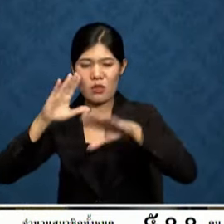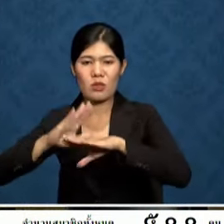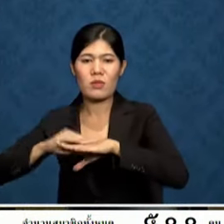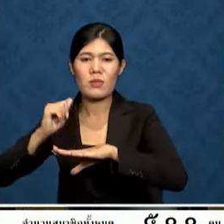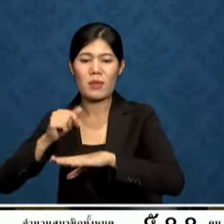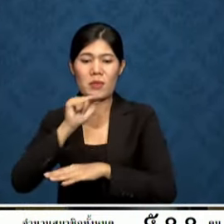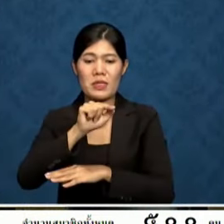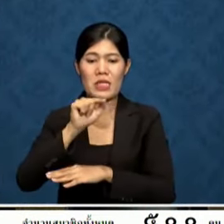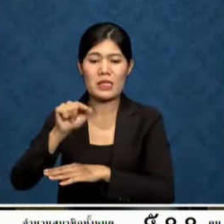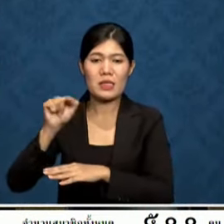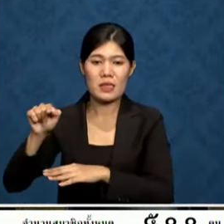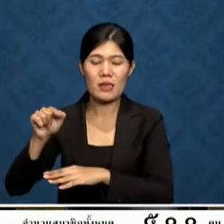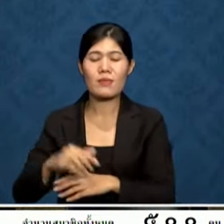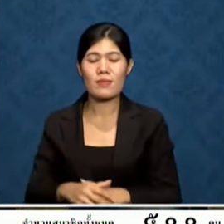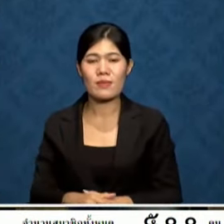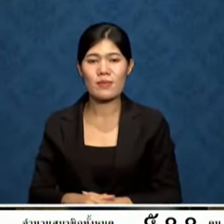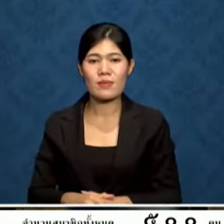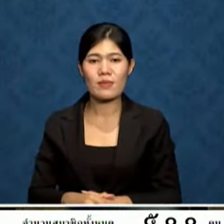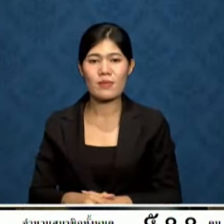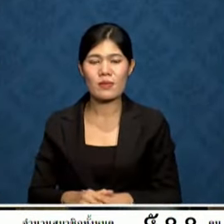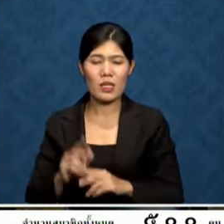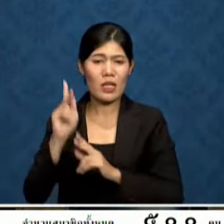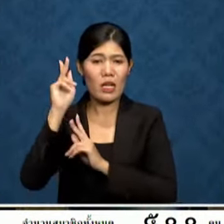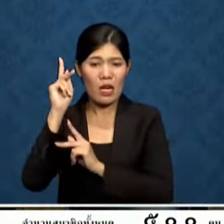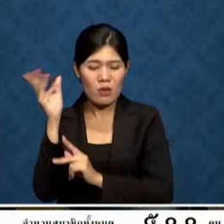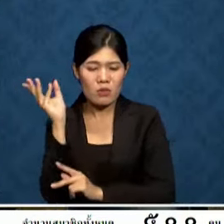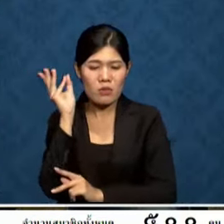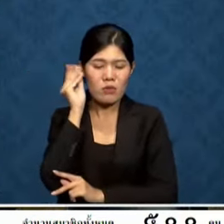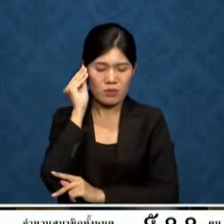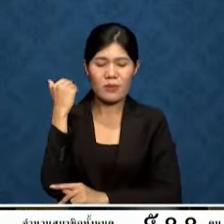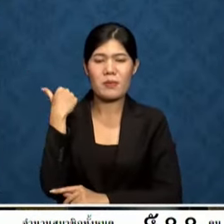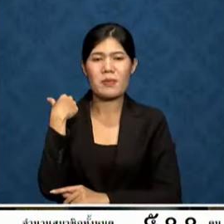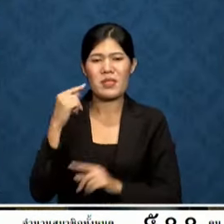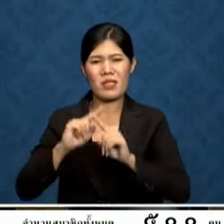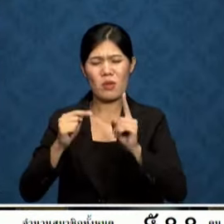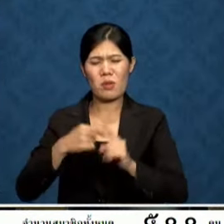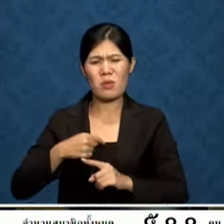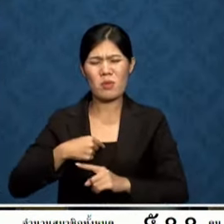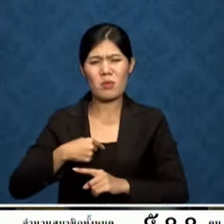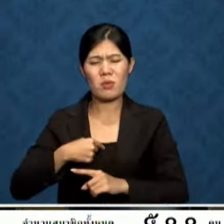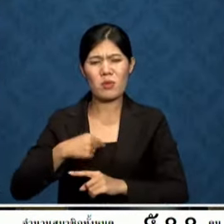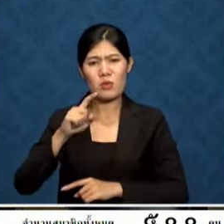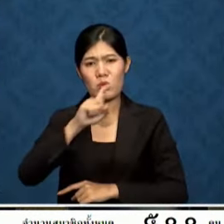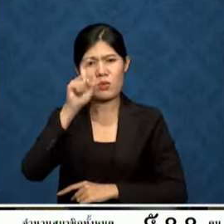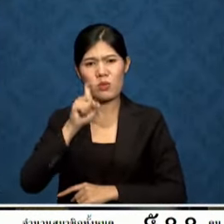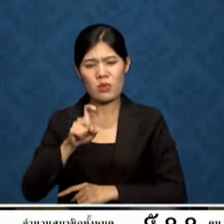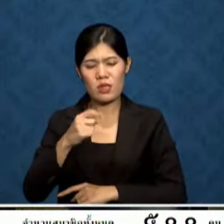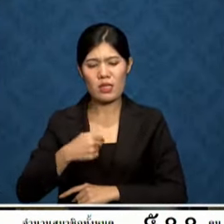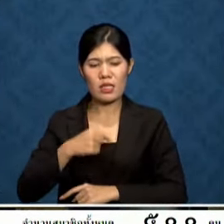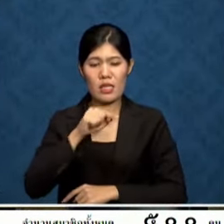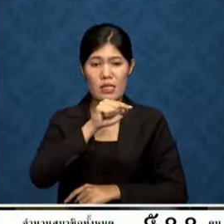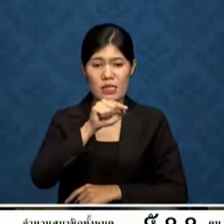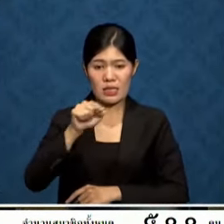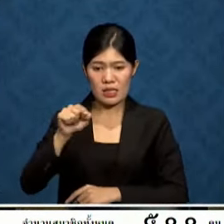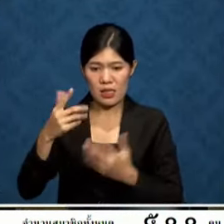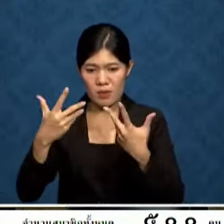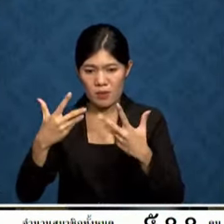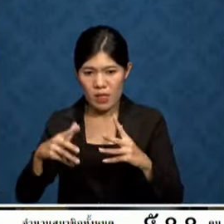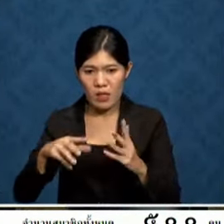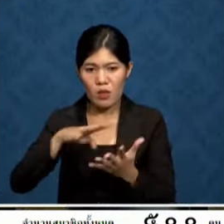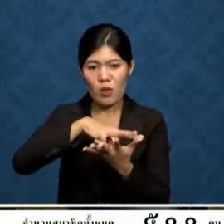ยินข่าวแทบทุกวันแต่ผมก็สงสัยว่าสั่งการไปแล้วมีแนวทางในการ